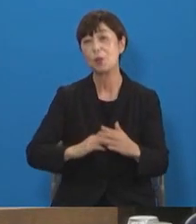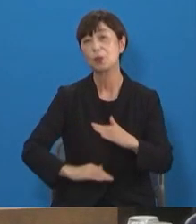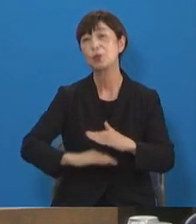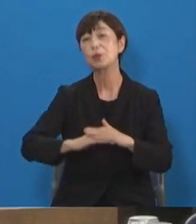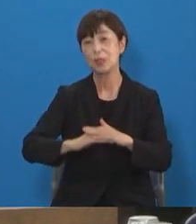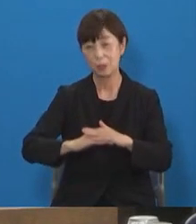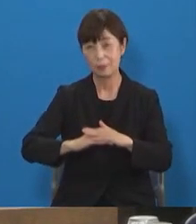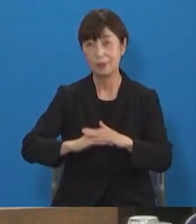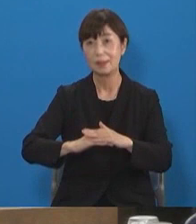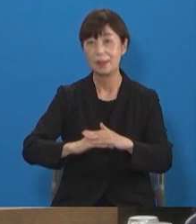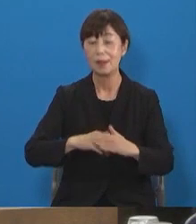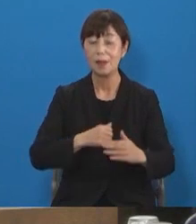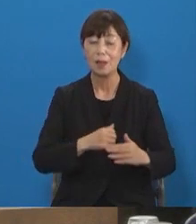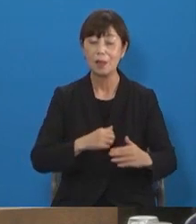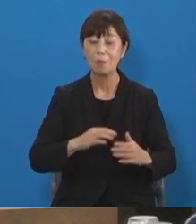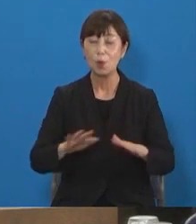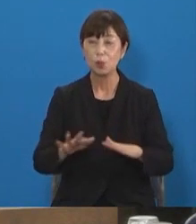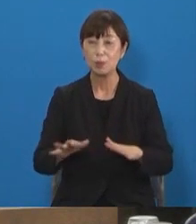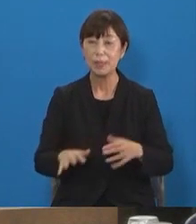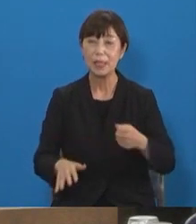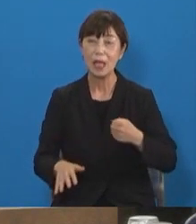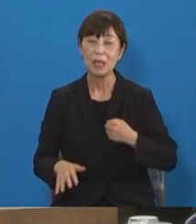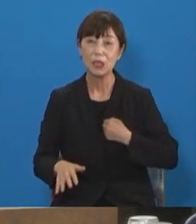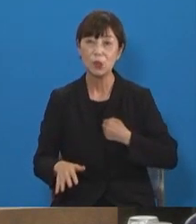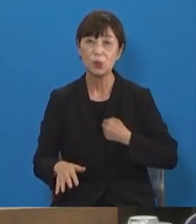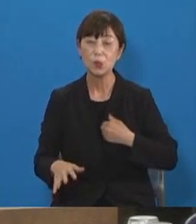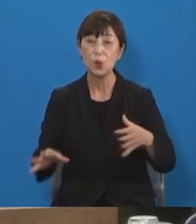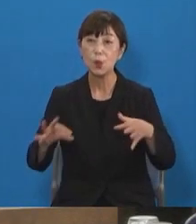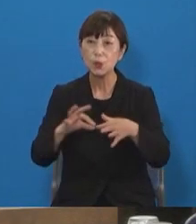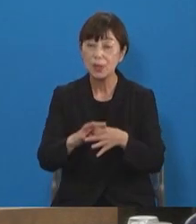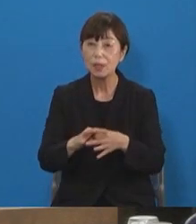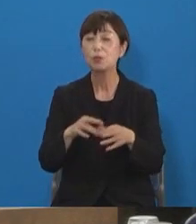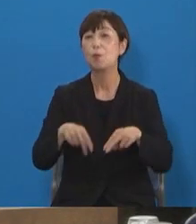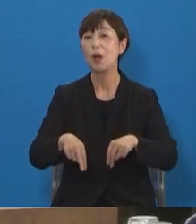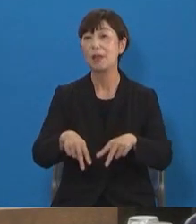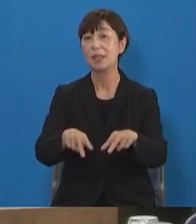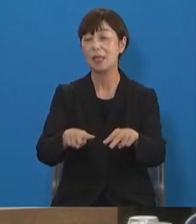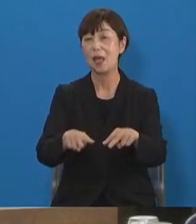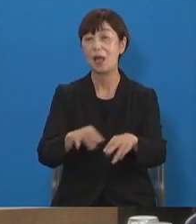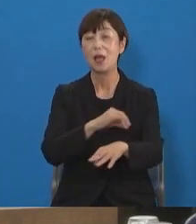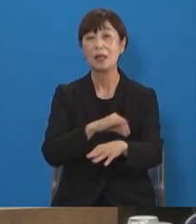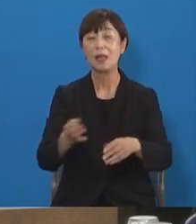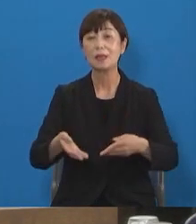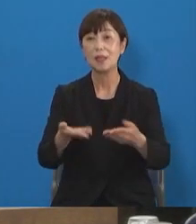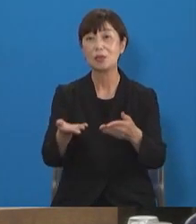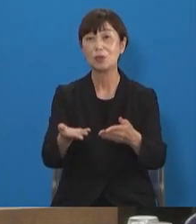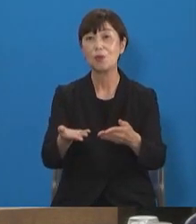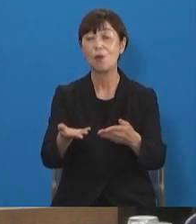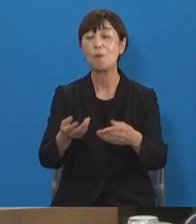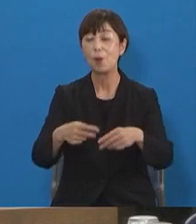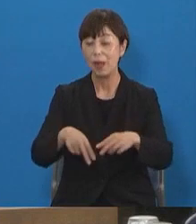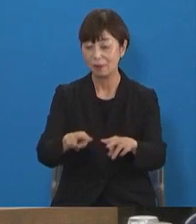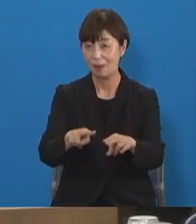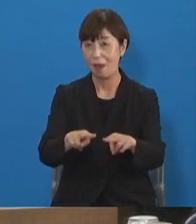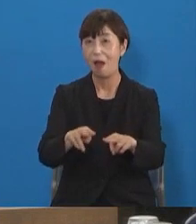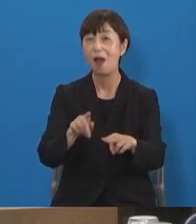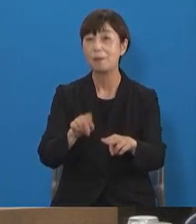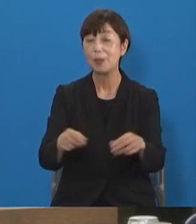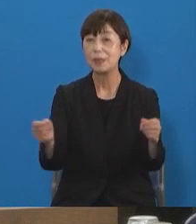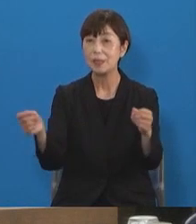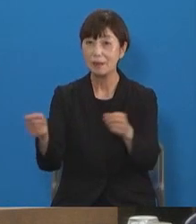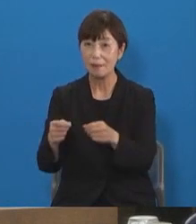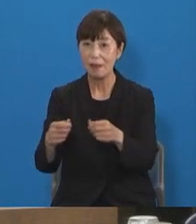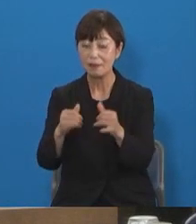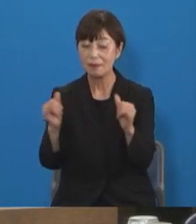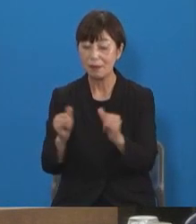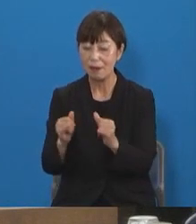たちが命をつなぐボランティアとも言われる献血の学びを通して、 生命の尊さや身近な社会貢